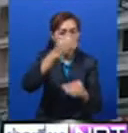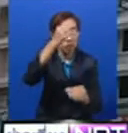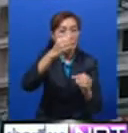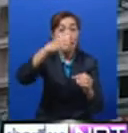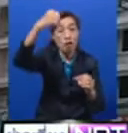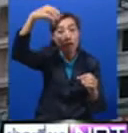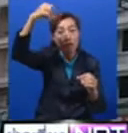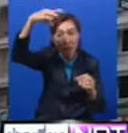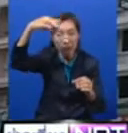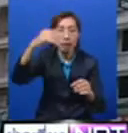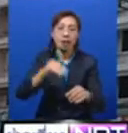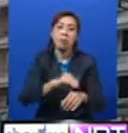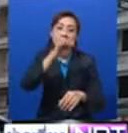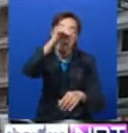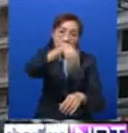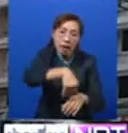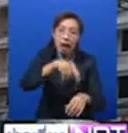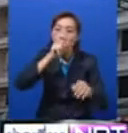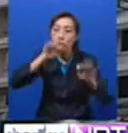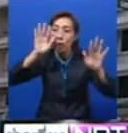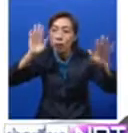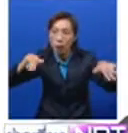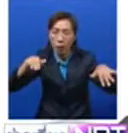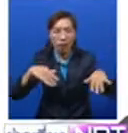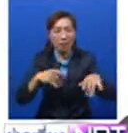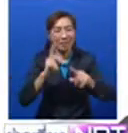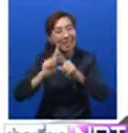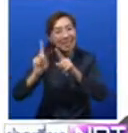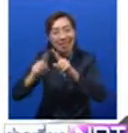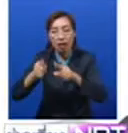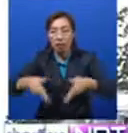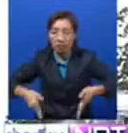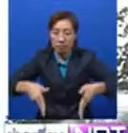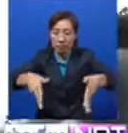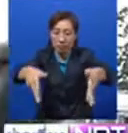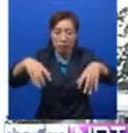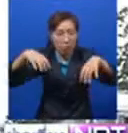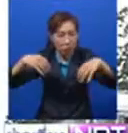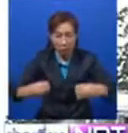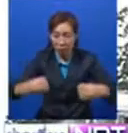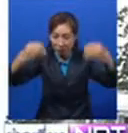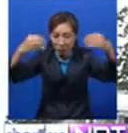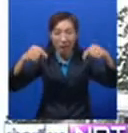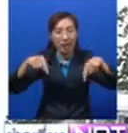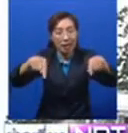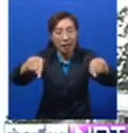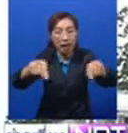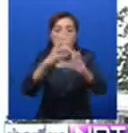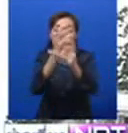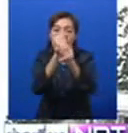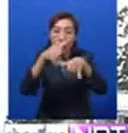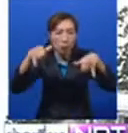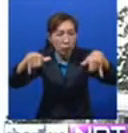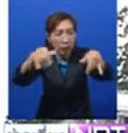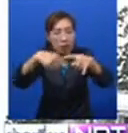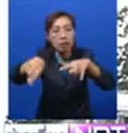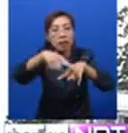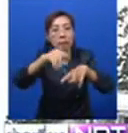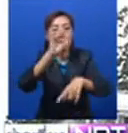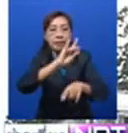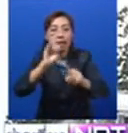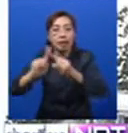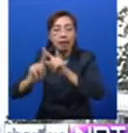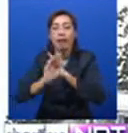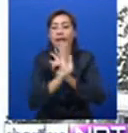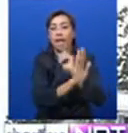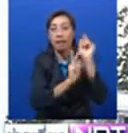างมีทั้งนกอินทรีทองขาวอยู่ริมถนนในแต่ละแยกนะคะถือว่าเป็นประติมากรรมที่เป็นเอกลักษณ์เป็นซุ้มสัตว์ต่างๆประจำเมื